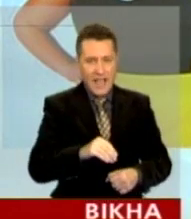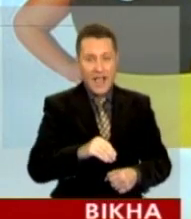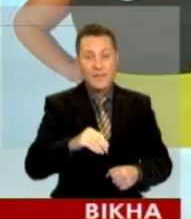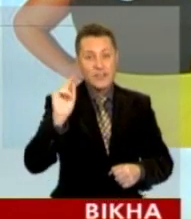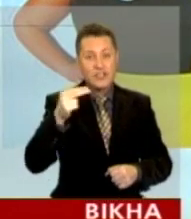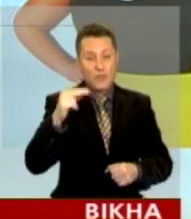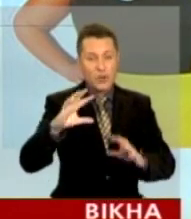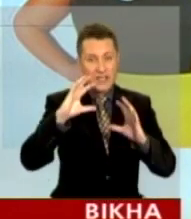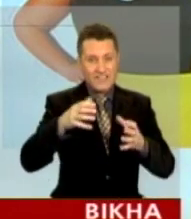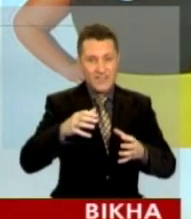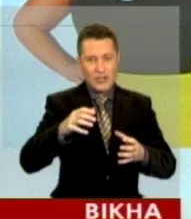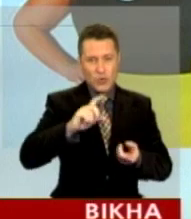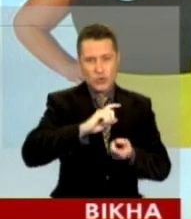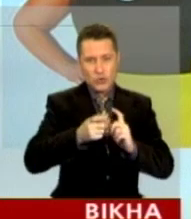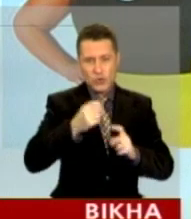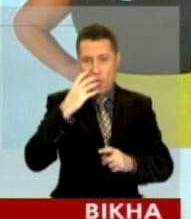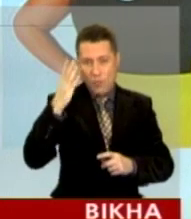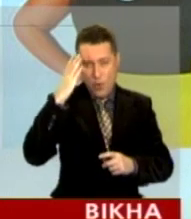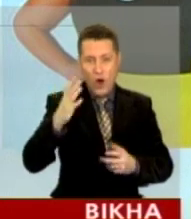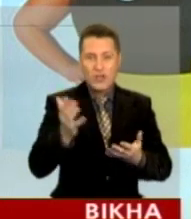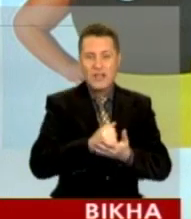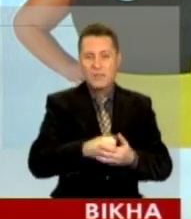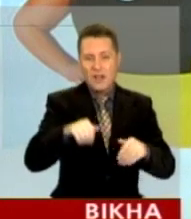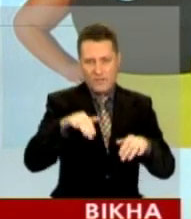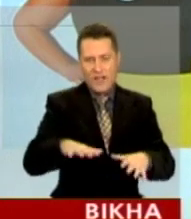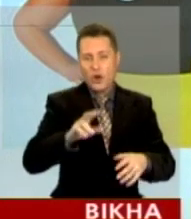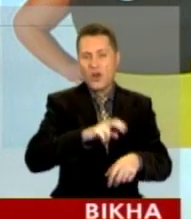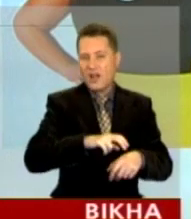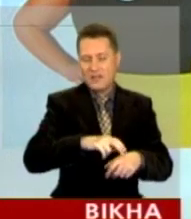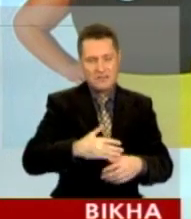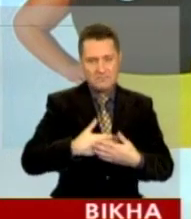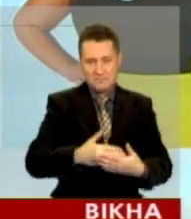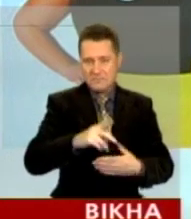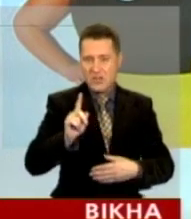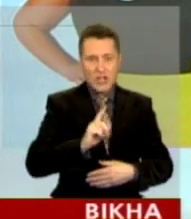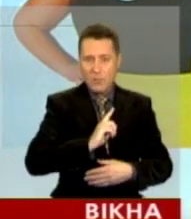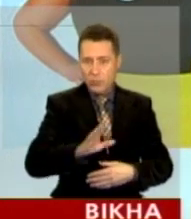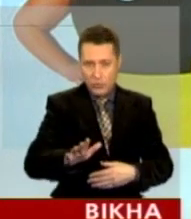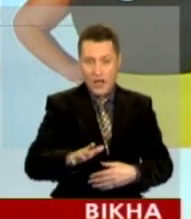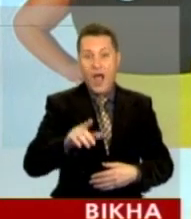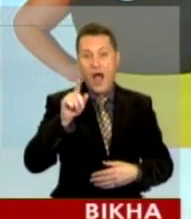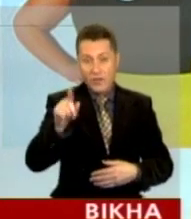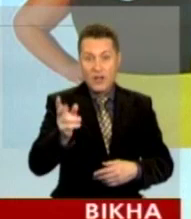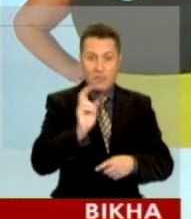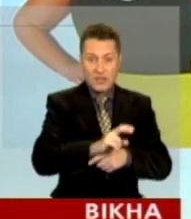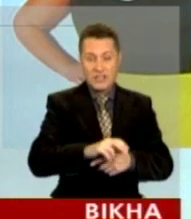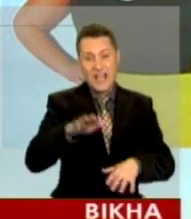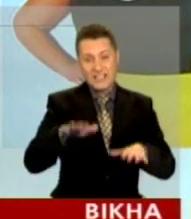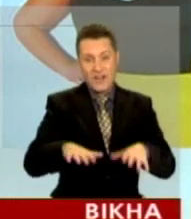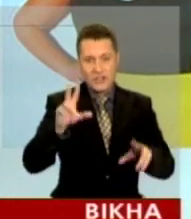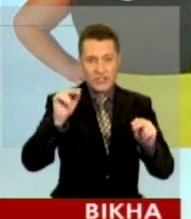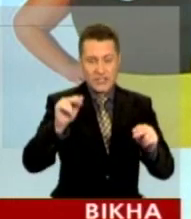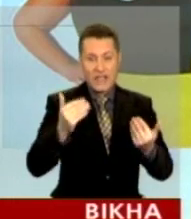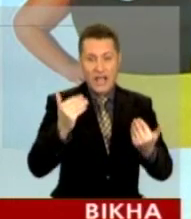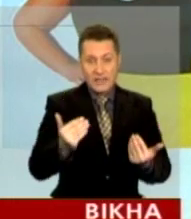чемпіонка світу із сумо Ольга Давидко отримала вирок лікарів, їй ніколи не бути матір'ю. Та жінка прийшла на проект зважені і щасливі, а нині,